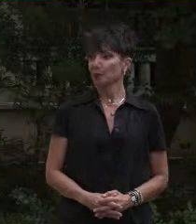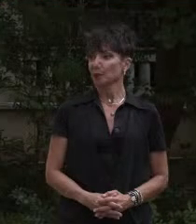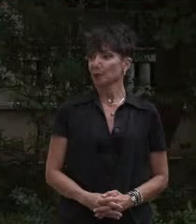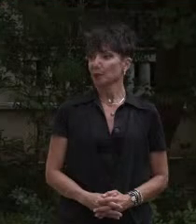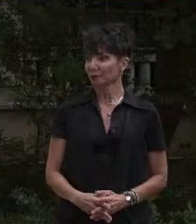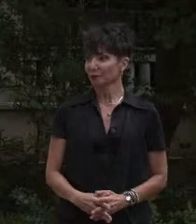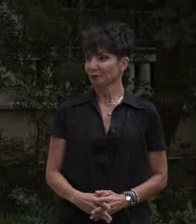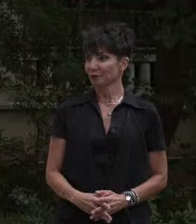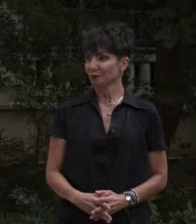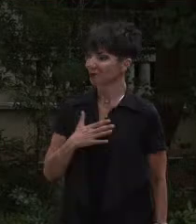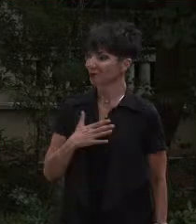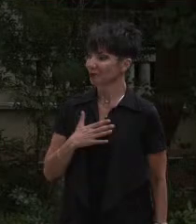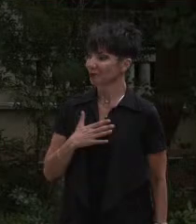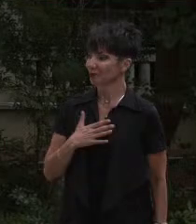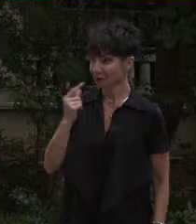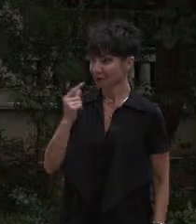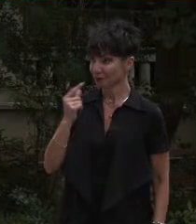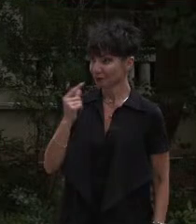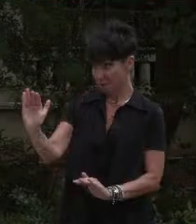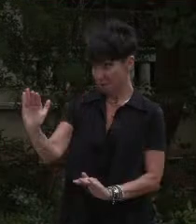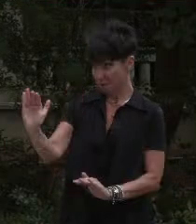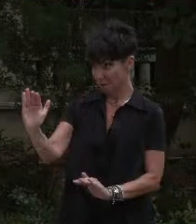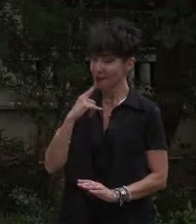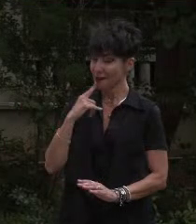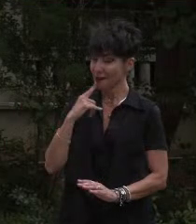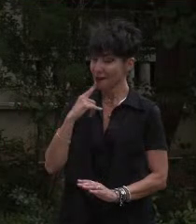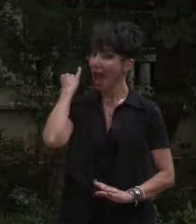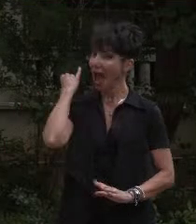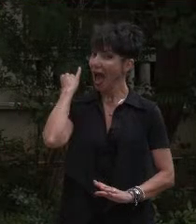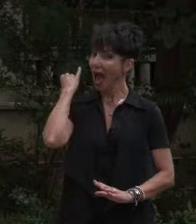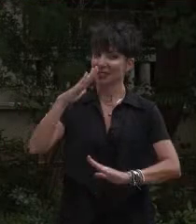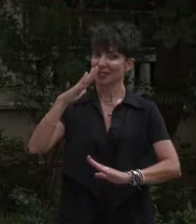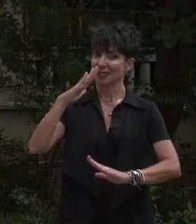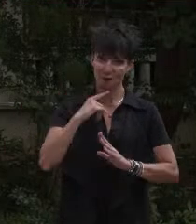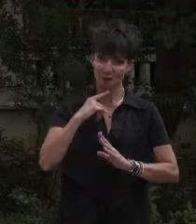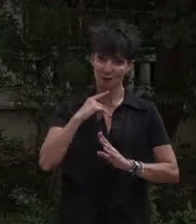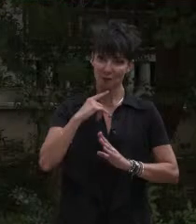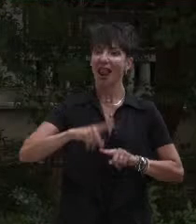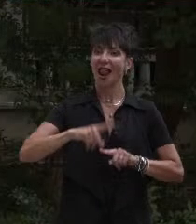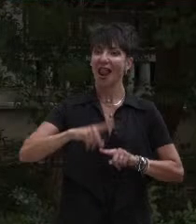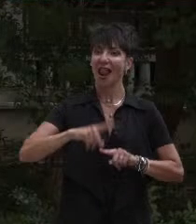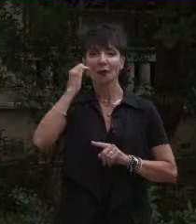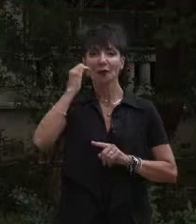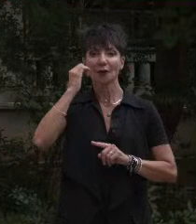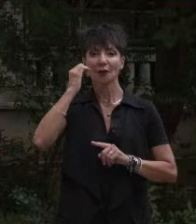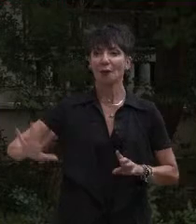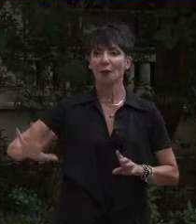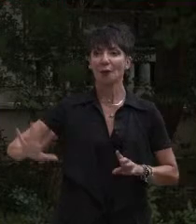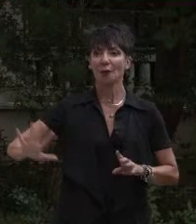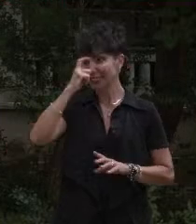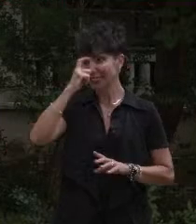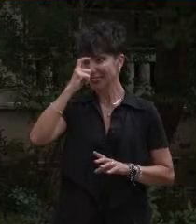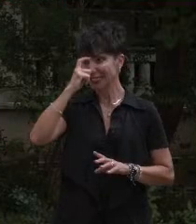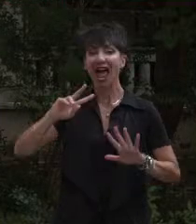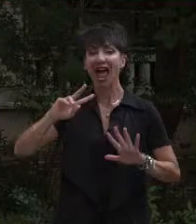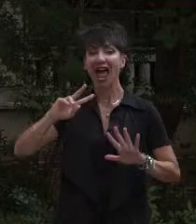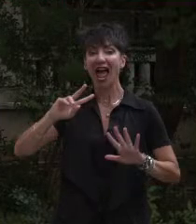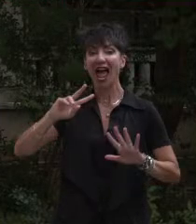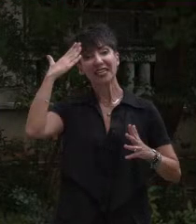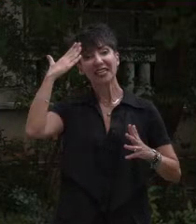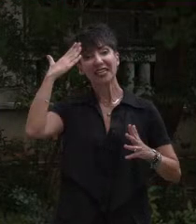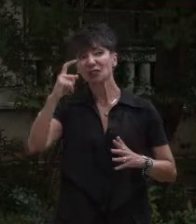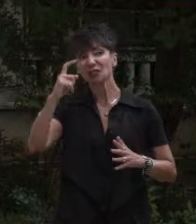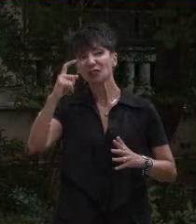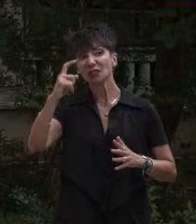Κυρία Δημουλά, σας ευχαριστούμε. Σας κρατάμε λίγο ακόμα ως αντιπρόεδρο του Ελληνικού Ερυθρού Σταυρού και πρόεδρος του Περιφερειακού της Κέρκυρας να δώσετε στο 7ο Γυμνάσιο